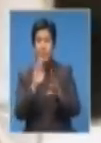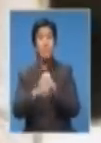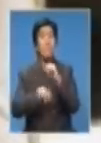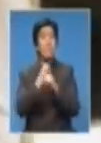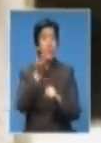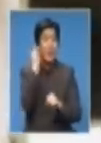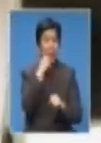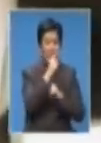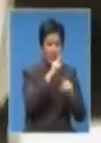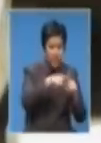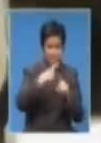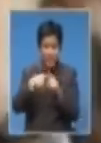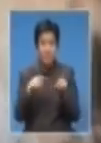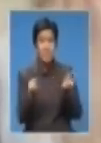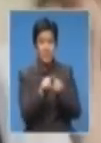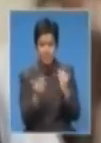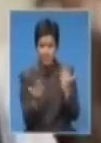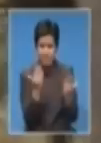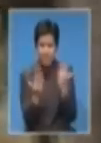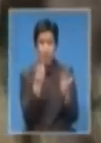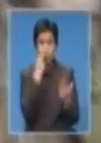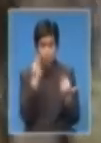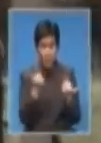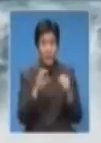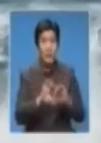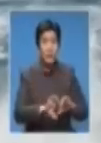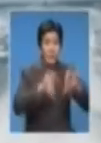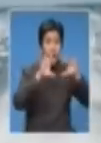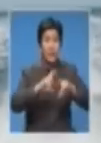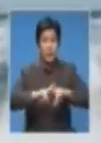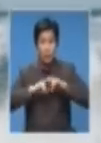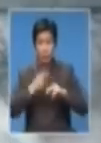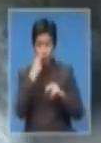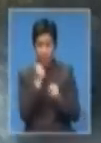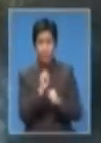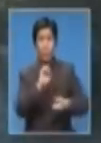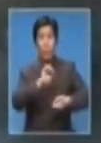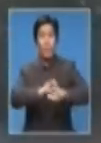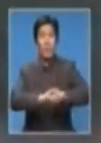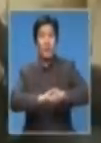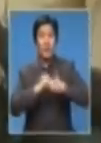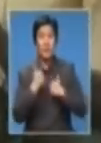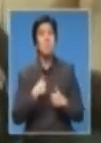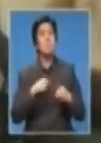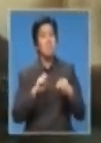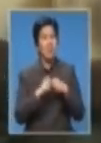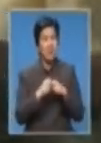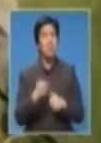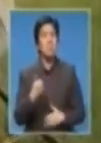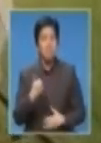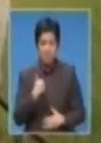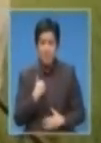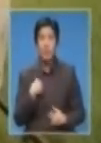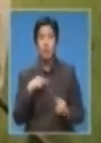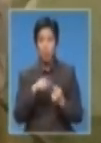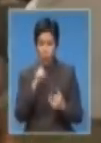อันนี้เป็นผลงานที่เราได้ทำกันร่วมกันมานะครับทั้งรัฐและประชาชนนะครับอย่างไรก็ตามเราก็ยังคงมีปัญหาในเชิงโครงสร้างเยอะแยะนะครับต้